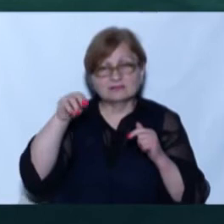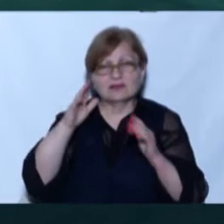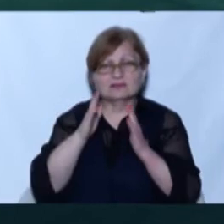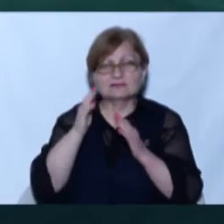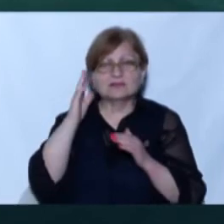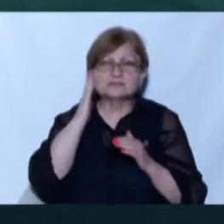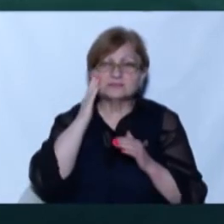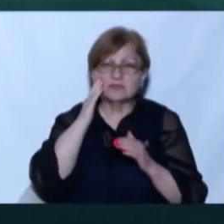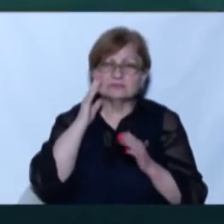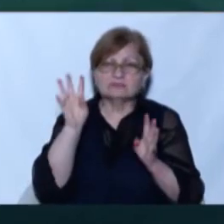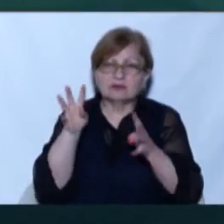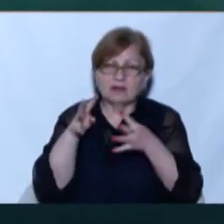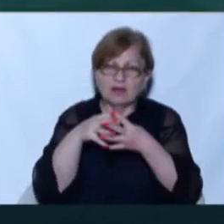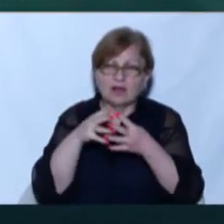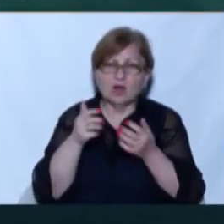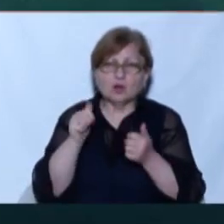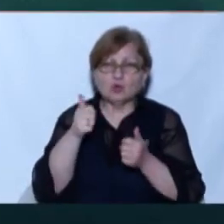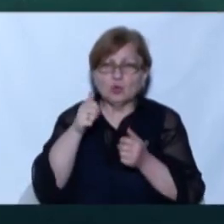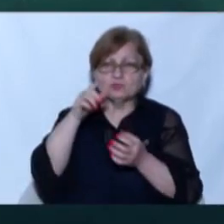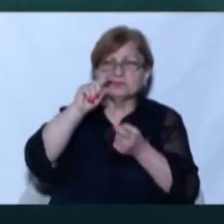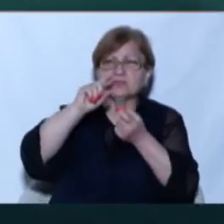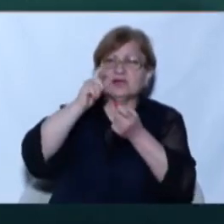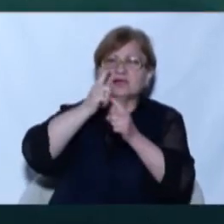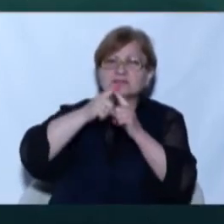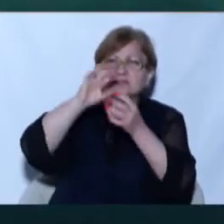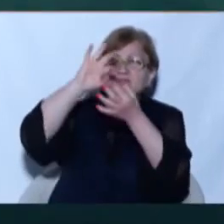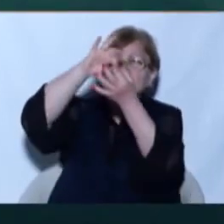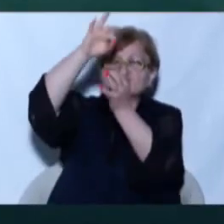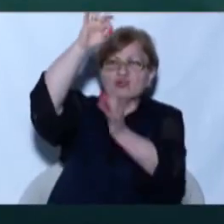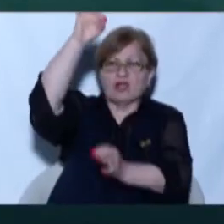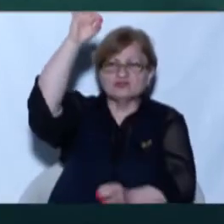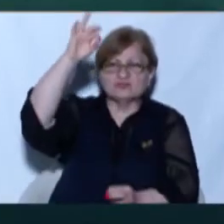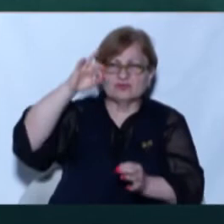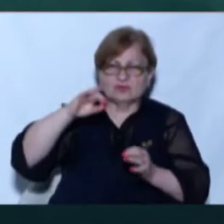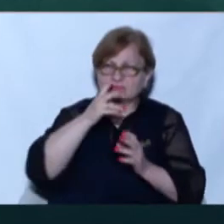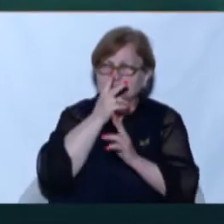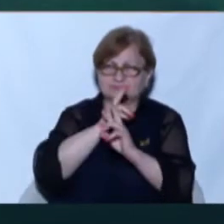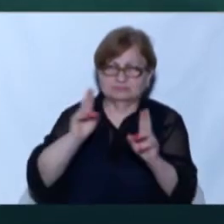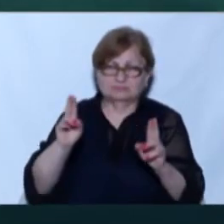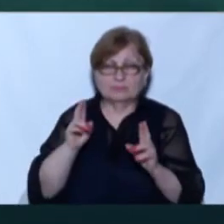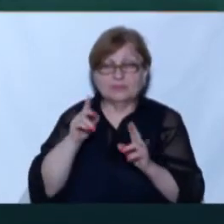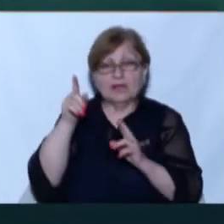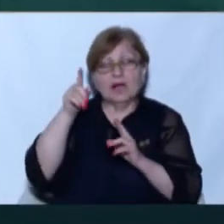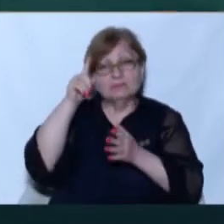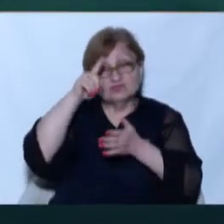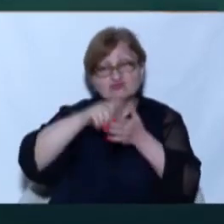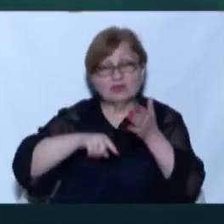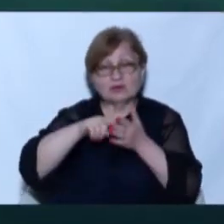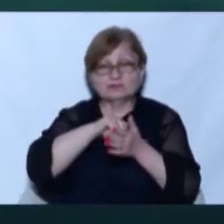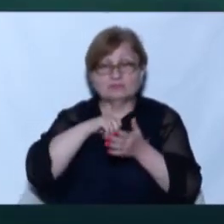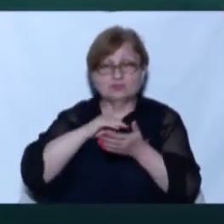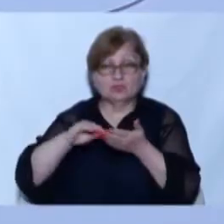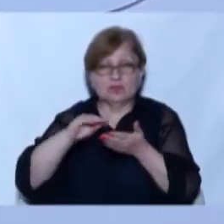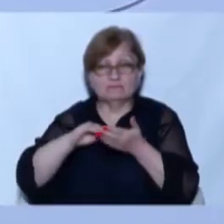როგორც საკიდლის ჯაჭვი. რატომ ფიქრობთ ისე, როგორც ფიქრობთ? ჯერა თუ არ ავტორს ამ ლეგენდების,